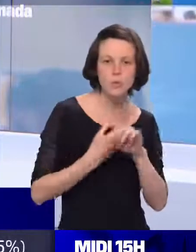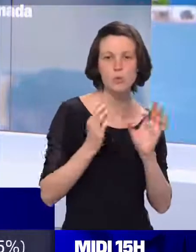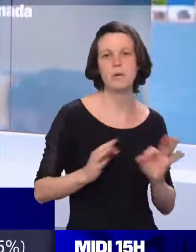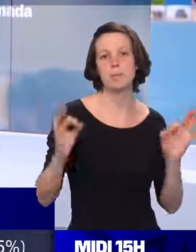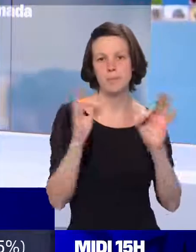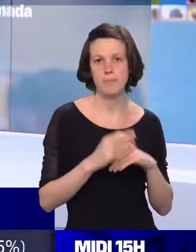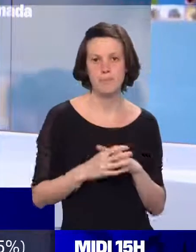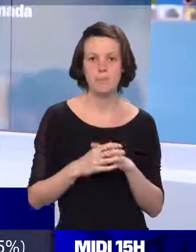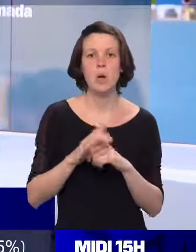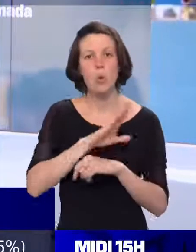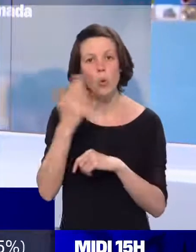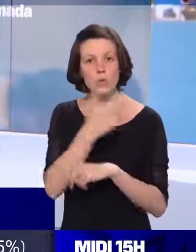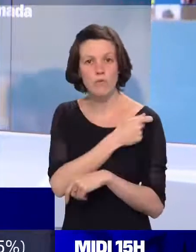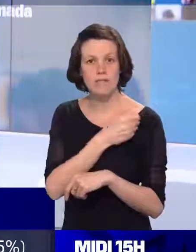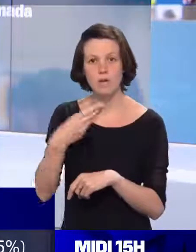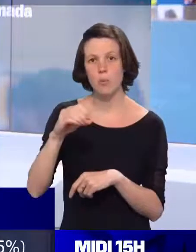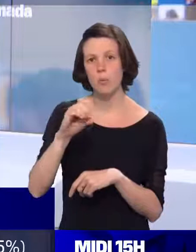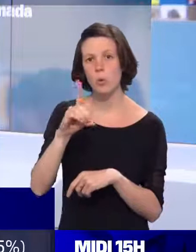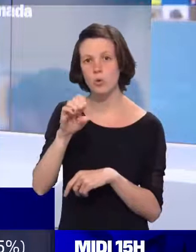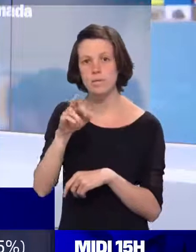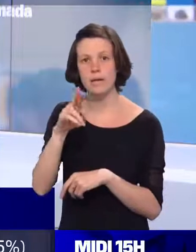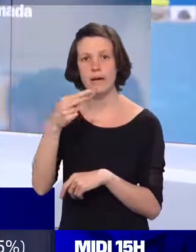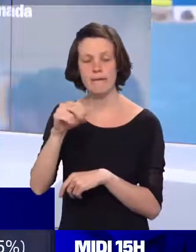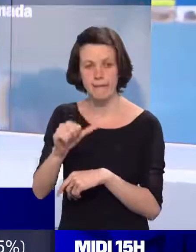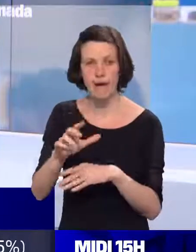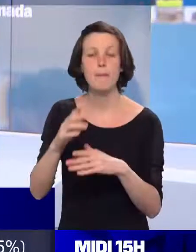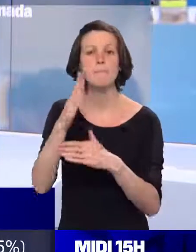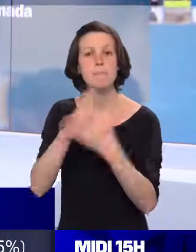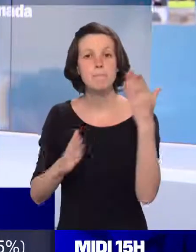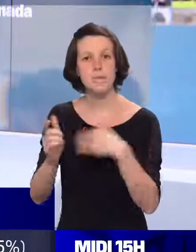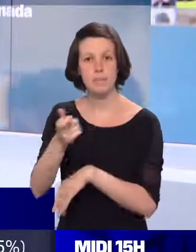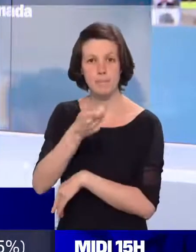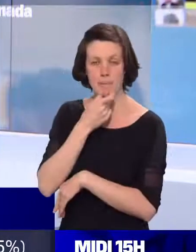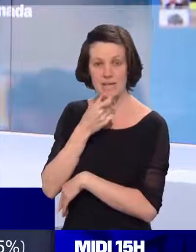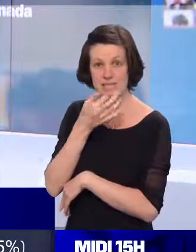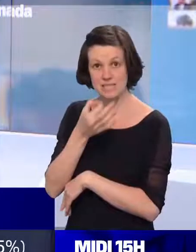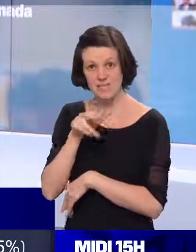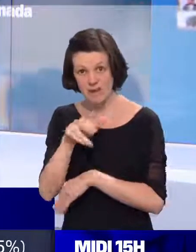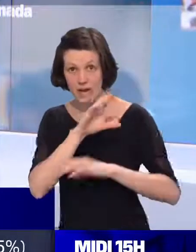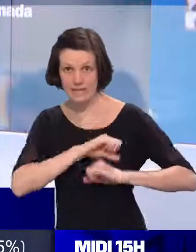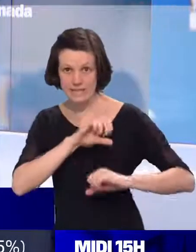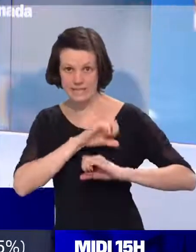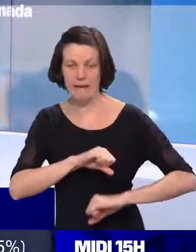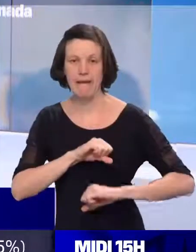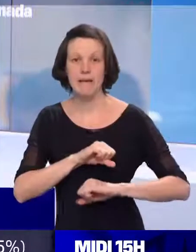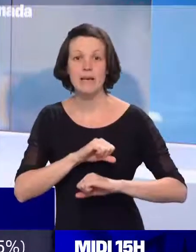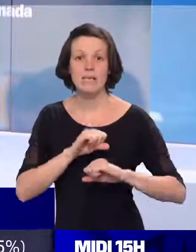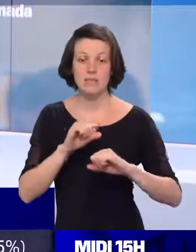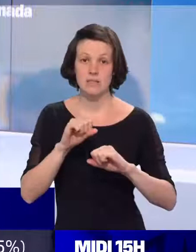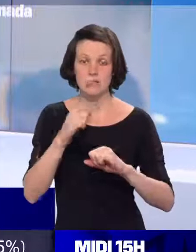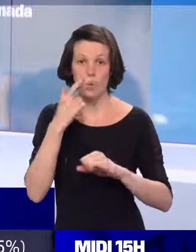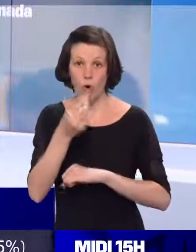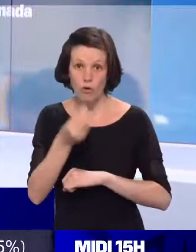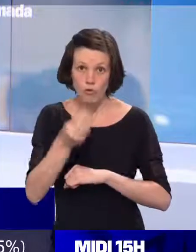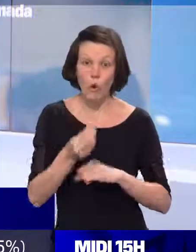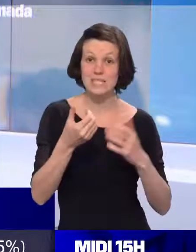Moderna. Il a annoncé mi-mars le lancement d'essais sur des enfants, attention, âgés de 6 mois à 11 ans seulement, menés aux États-Unis